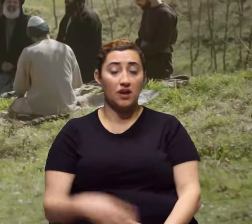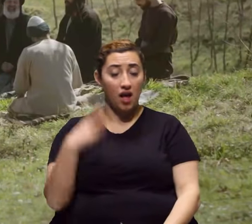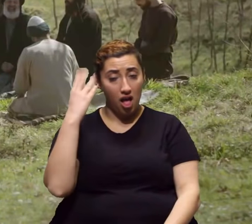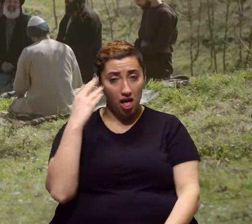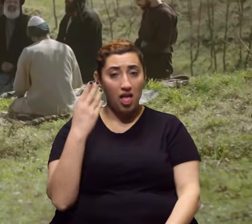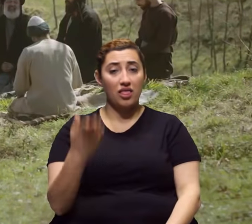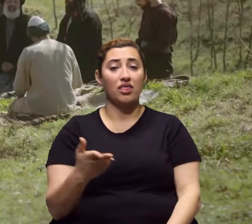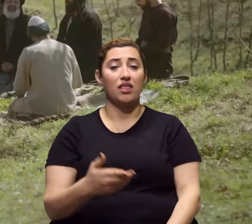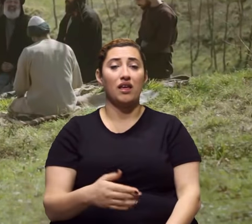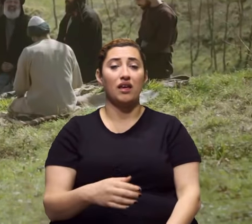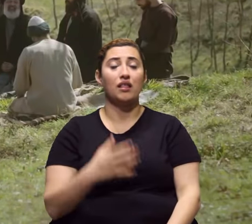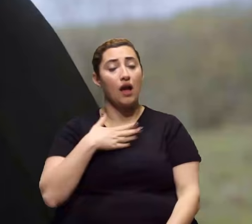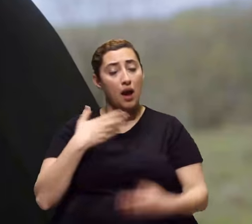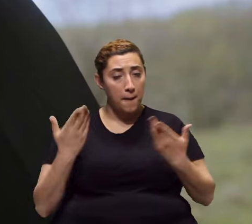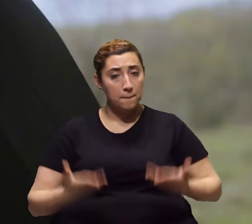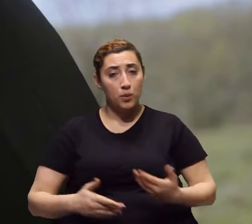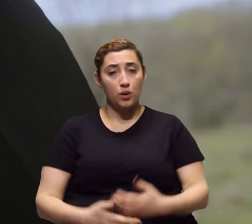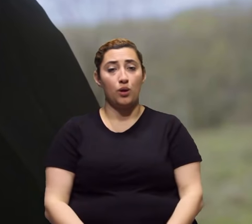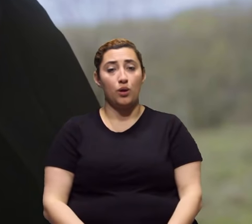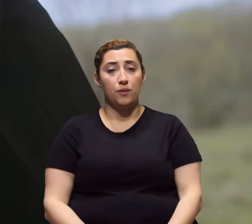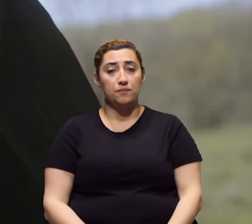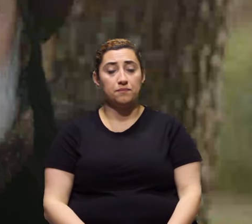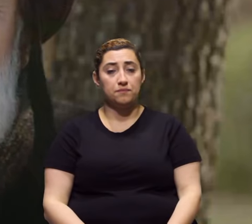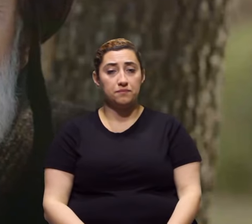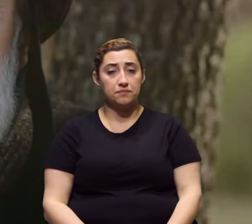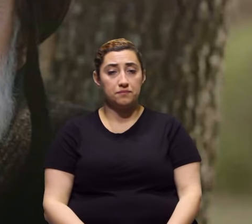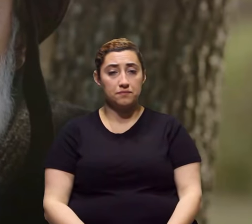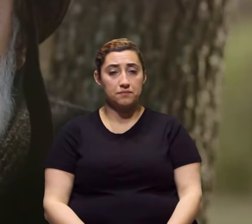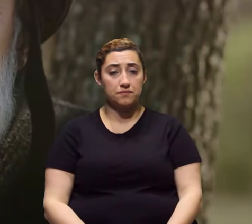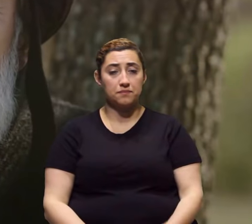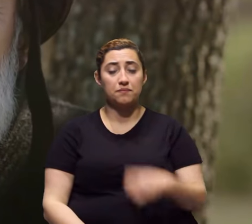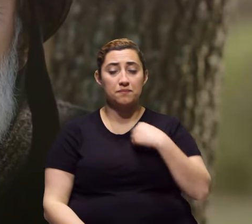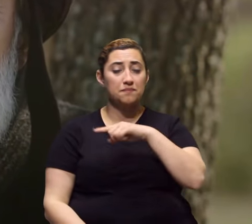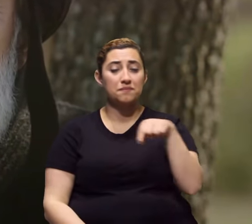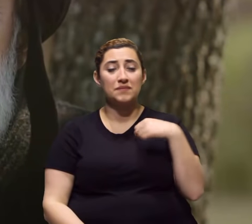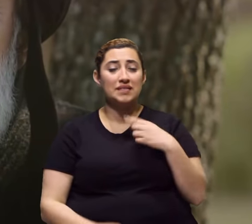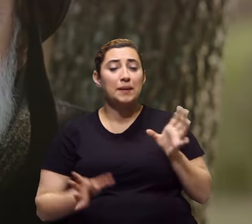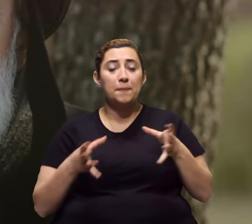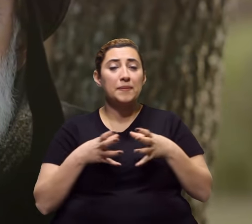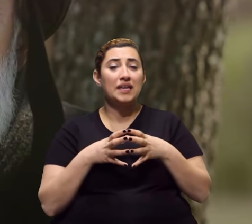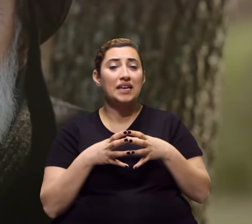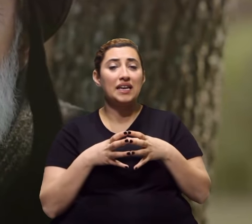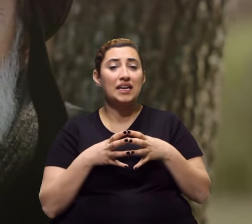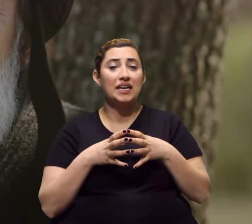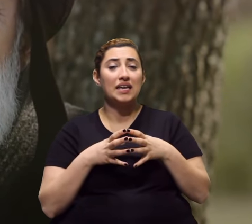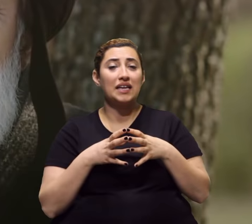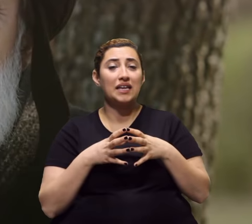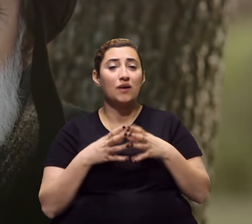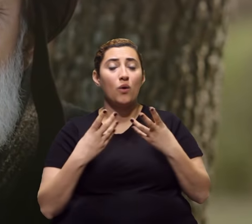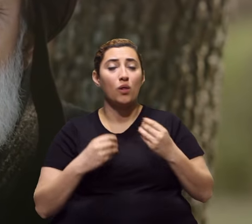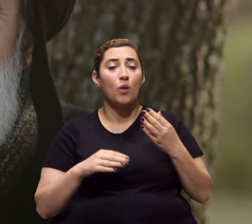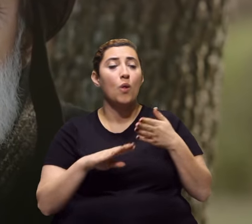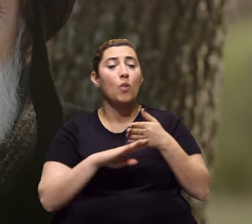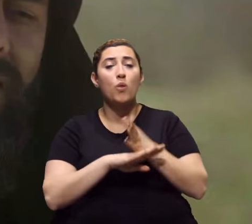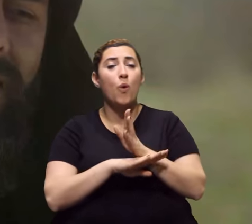Anla ey sahip kabul. Bize birlik sarayın doğru